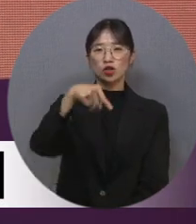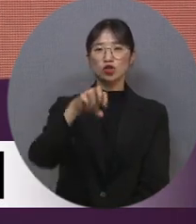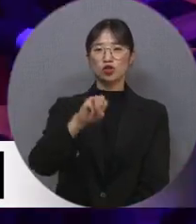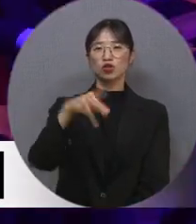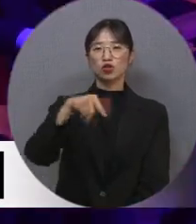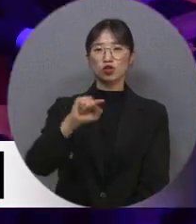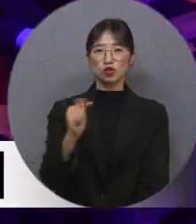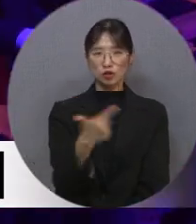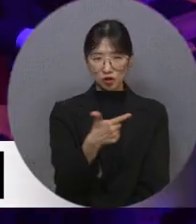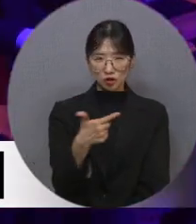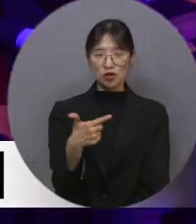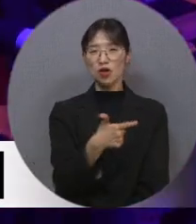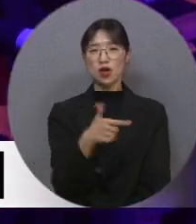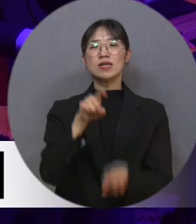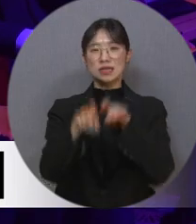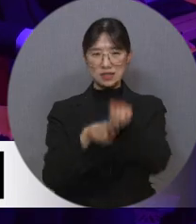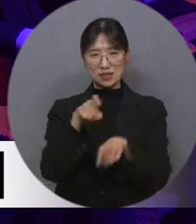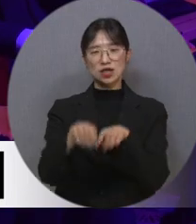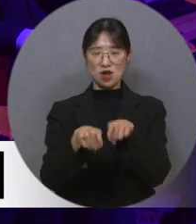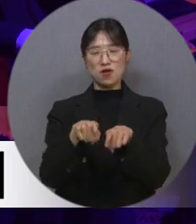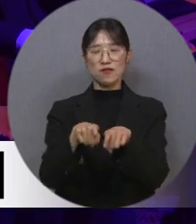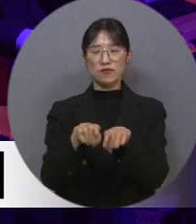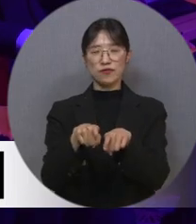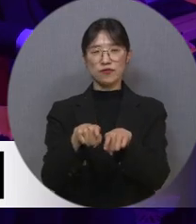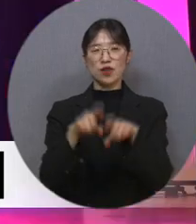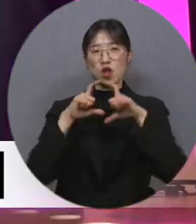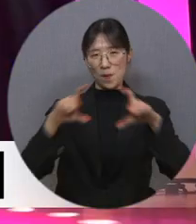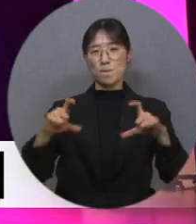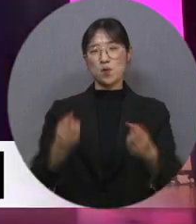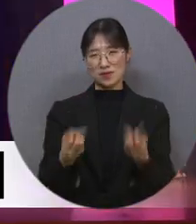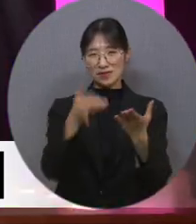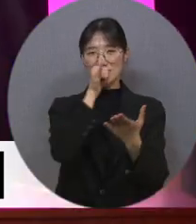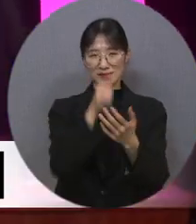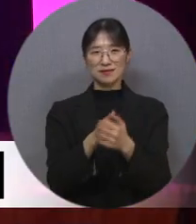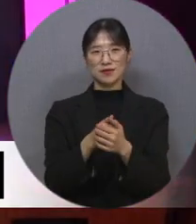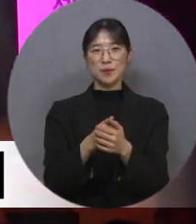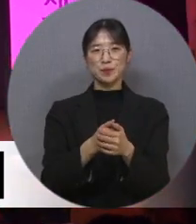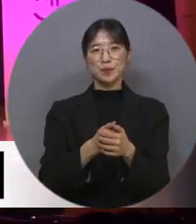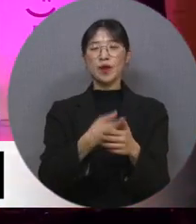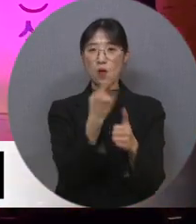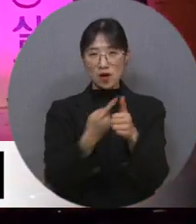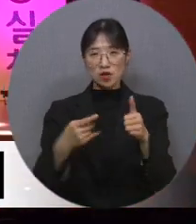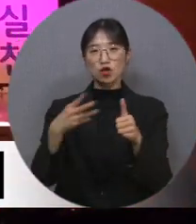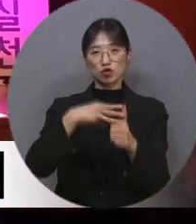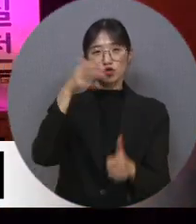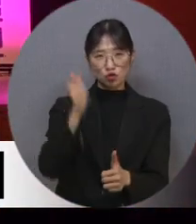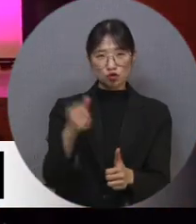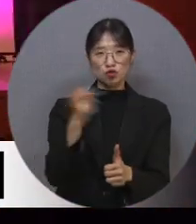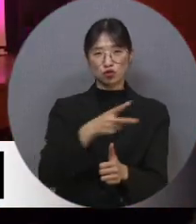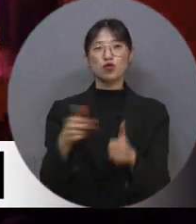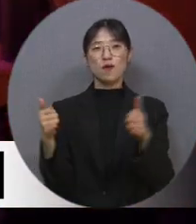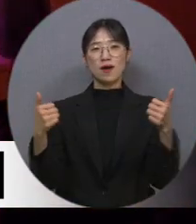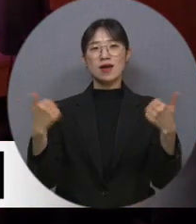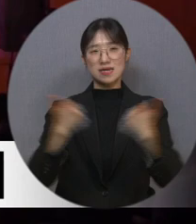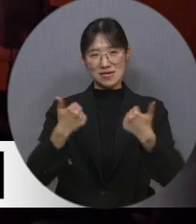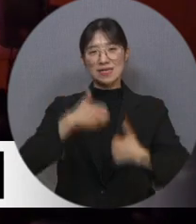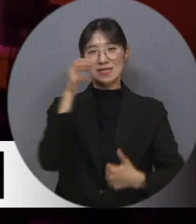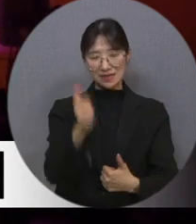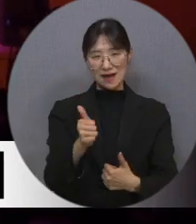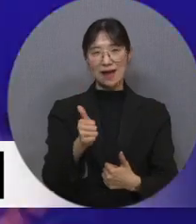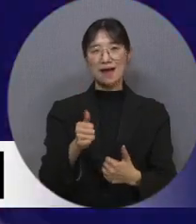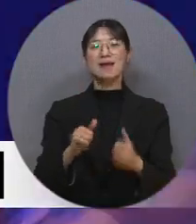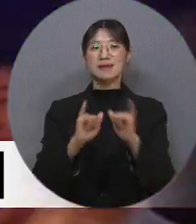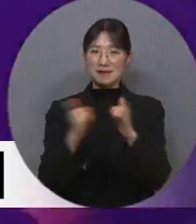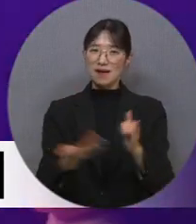열렸습니다. 행사에는 김명기 횡성군수와 김영숙 횡성군 의장, 군민 등 400여 명이